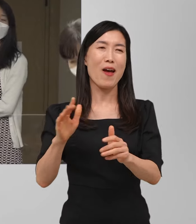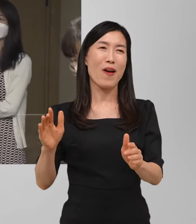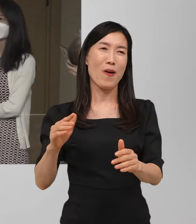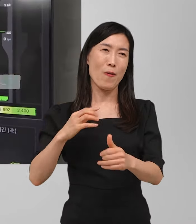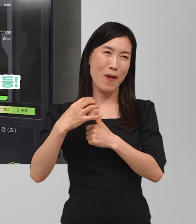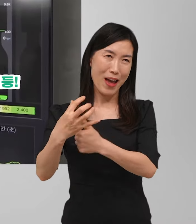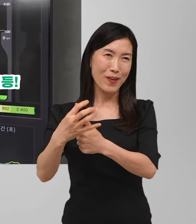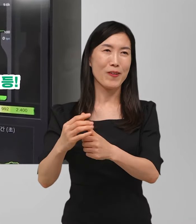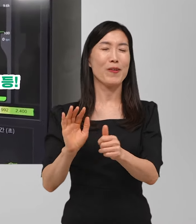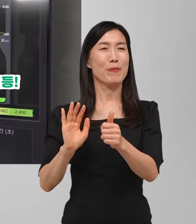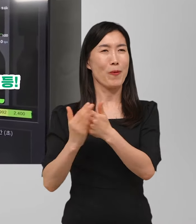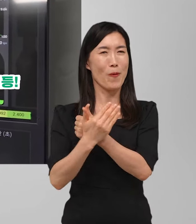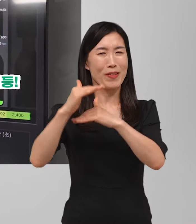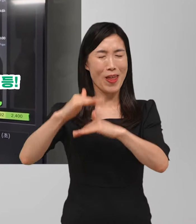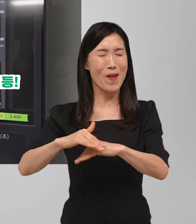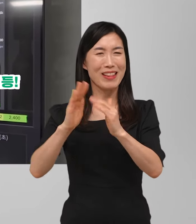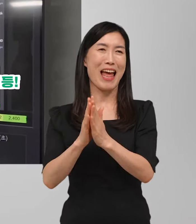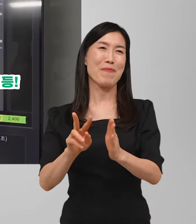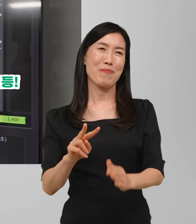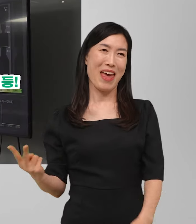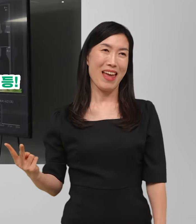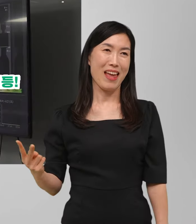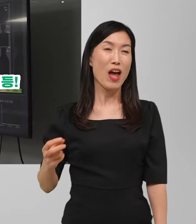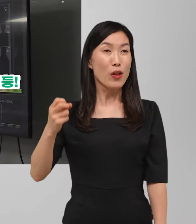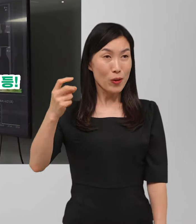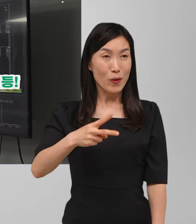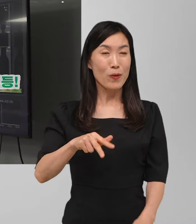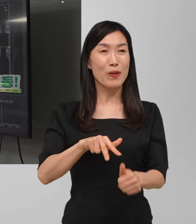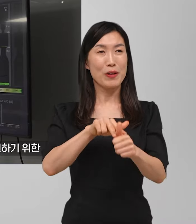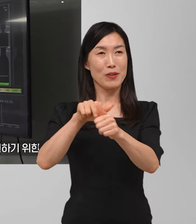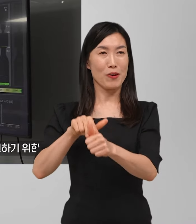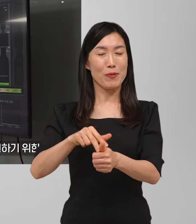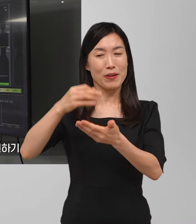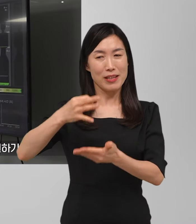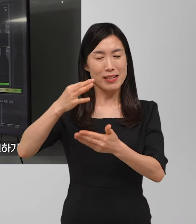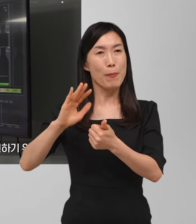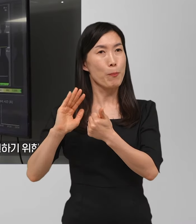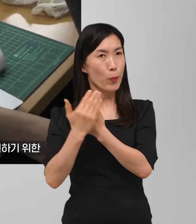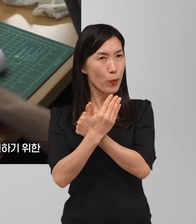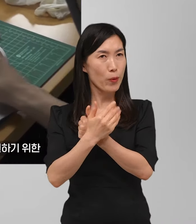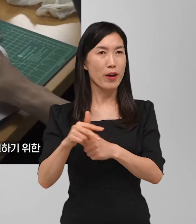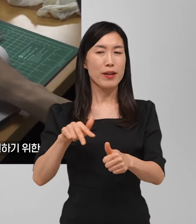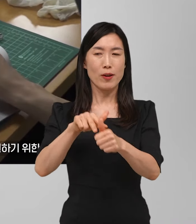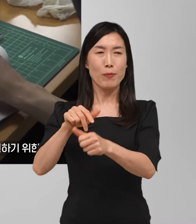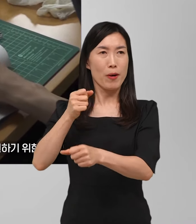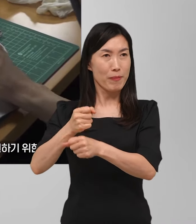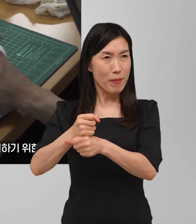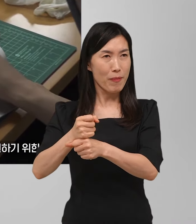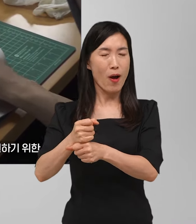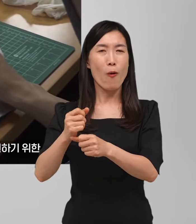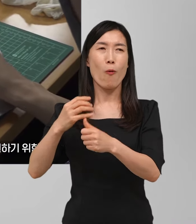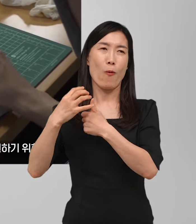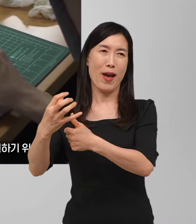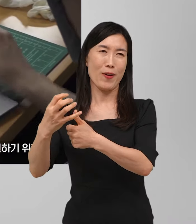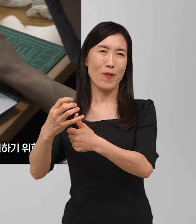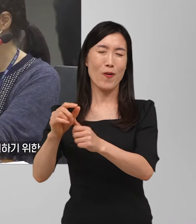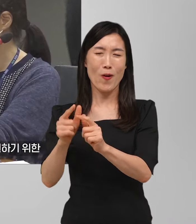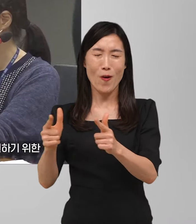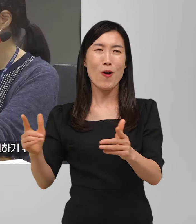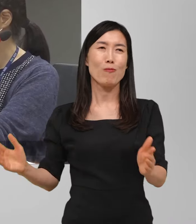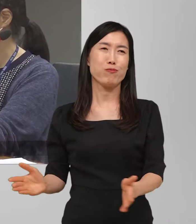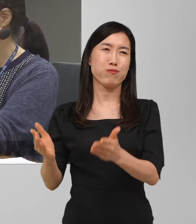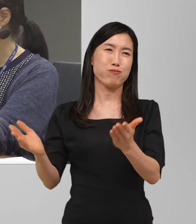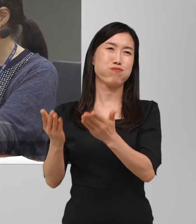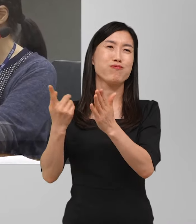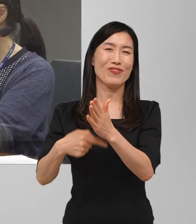그리고 어떤 데이터를 어떻게 보호할 것인지에 대해서도 굉장히 많은 내용들을 담고 있는데요. 데이터 자산의 보호라든지 아니면 데이터 생산과 활용을